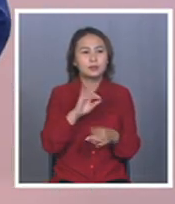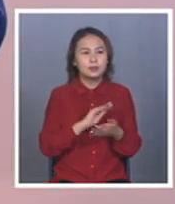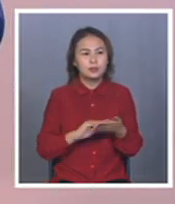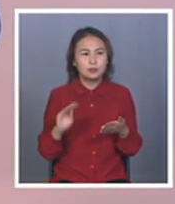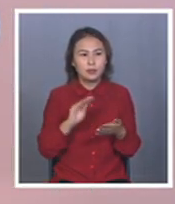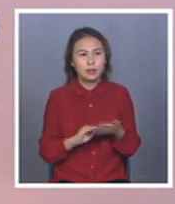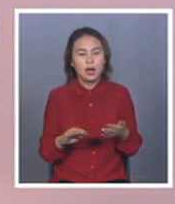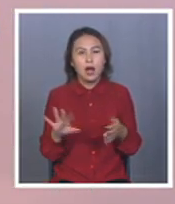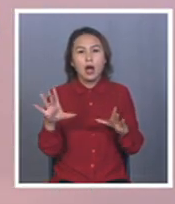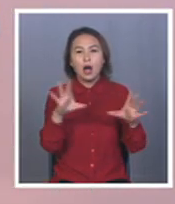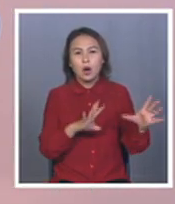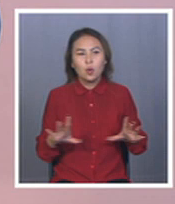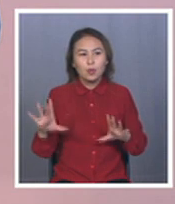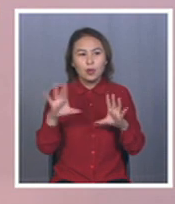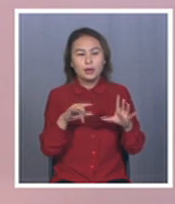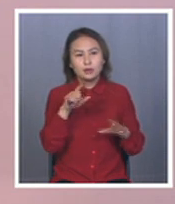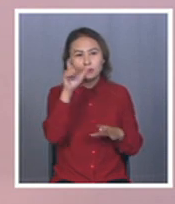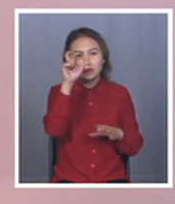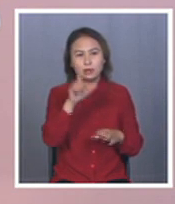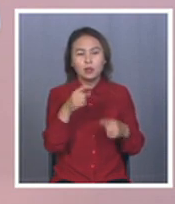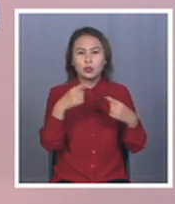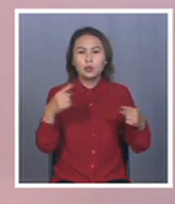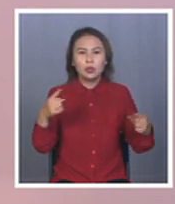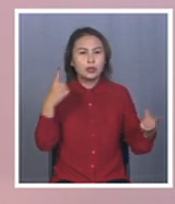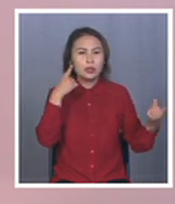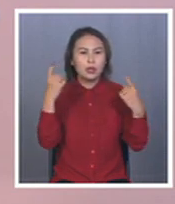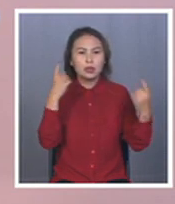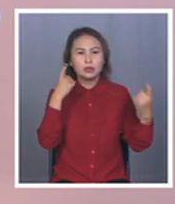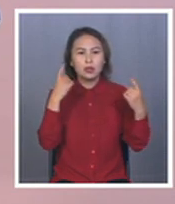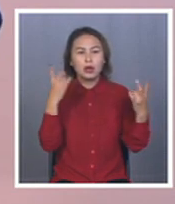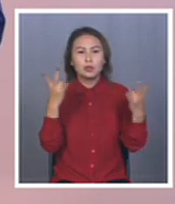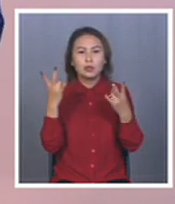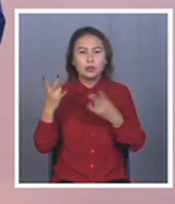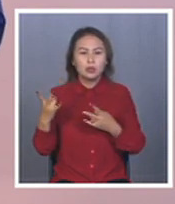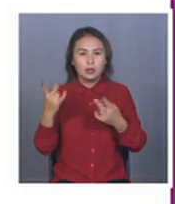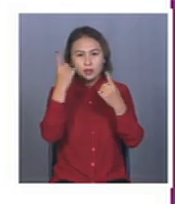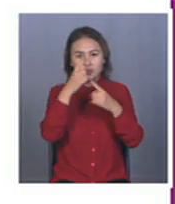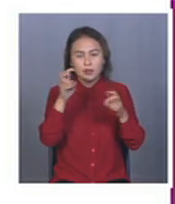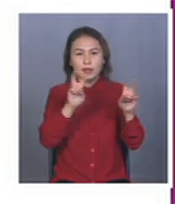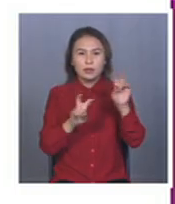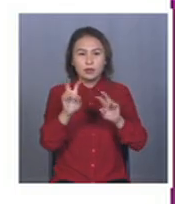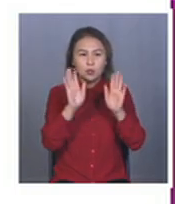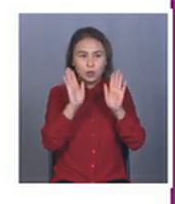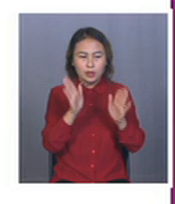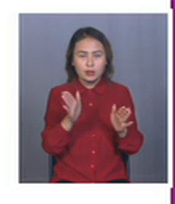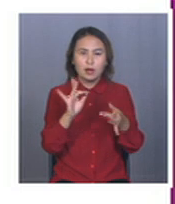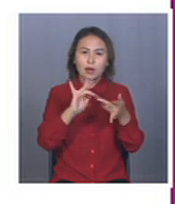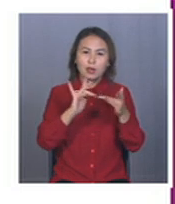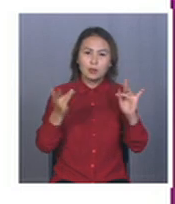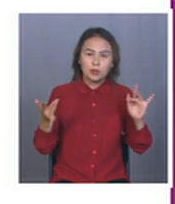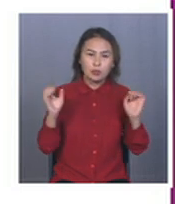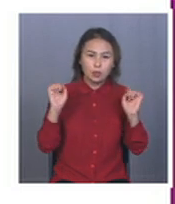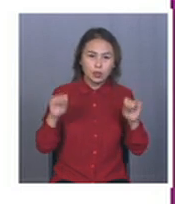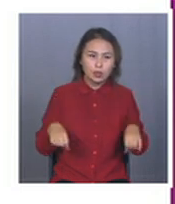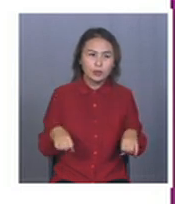аумағы деген кестені балалар түрлі дерек көздерден қажет ақпараттарды іздесіңдер. Ғаламтор материалдарын